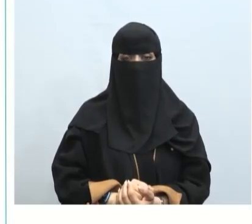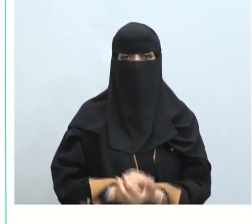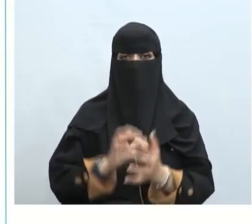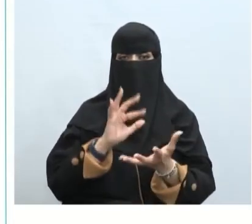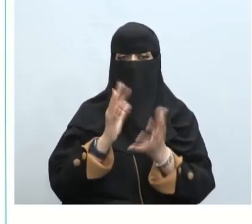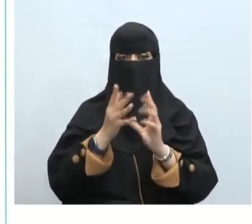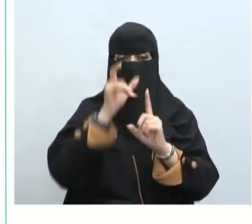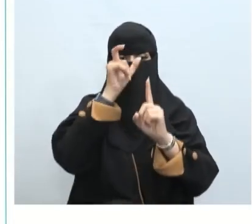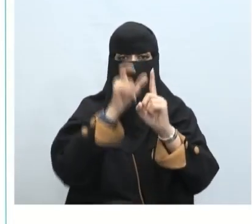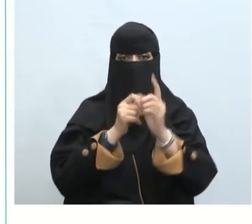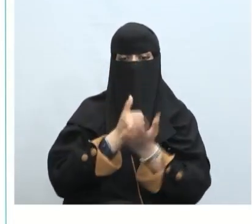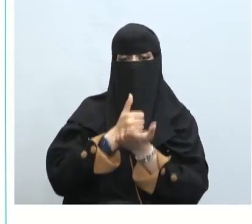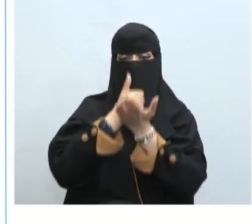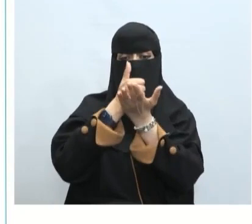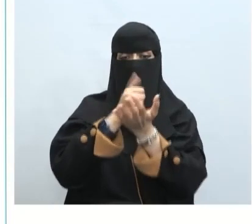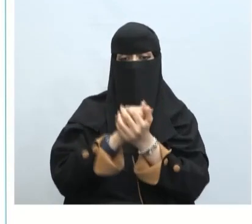صفات المتطوع